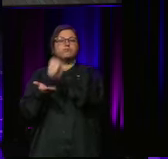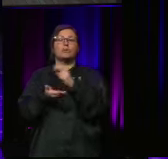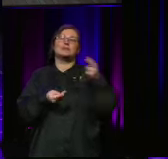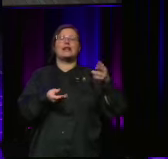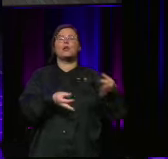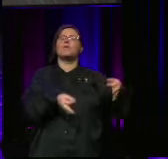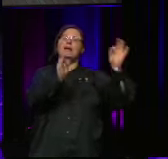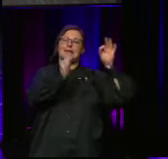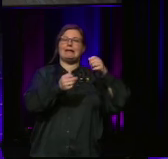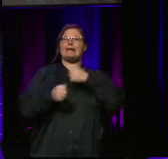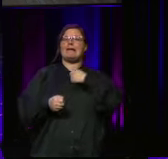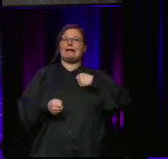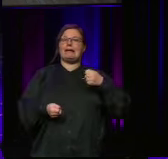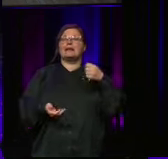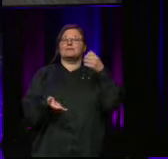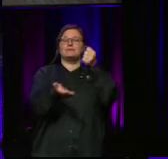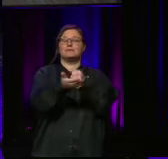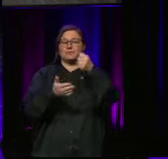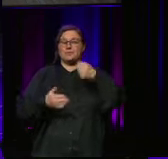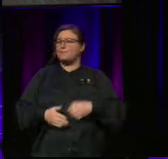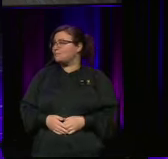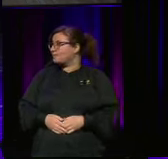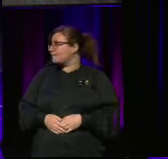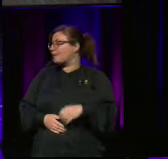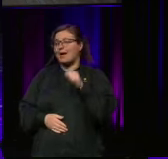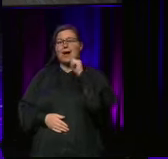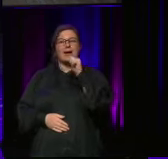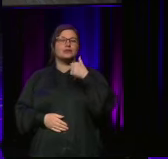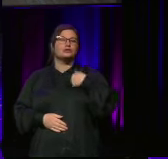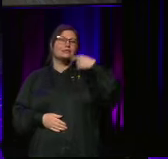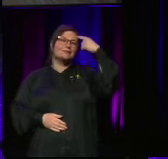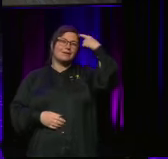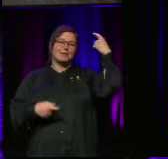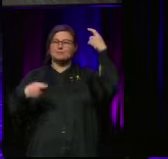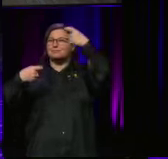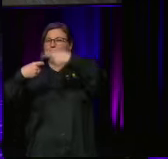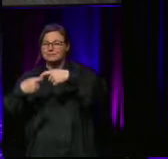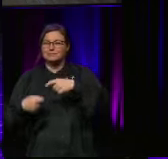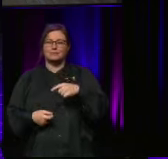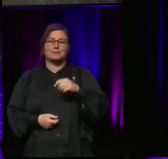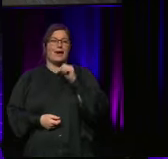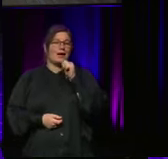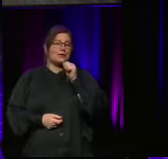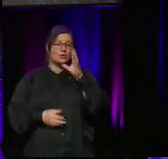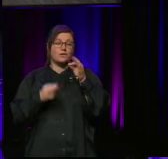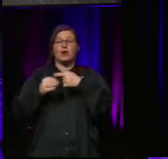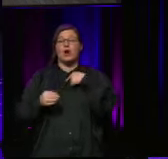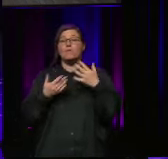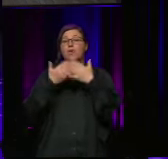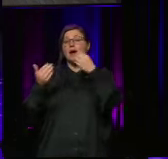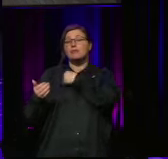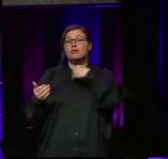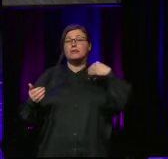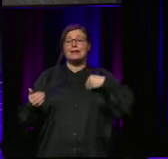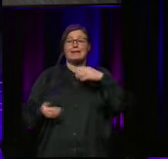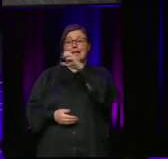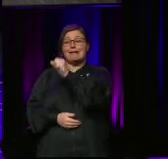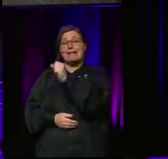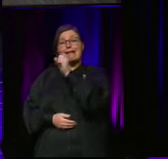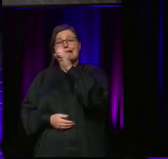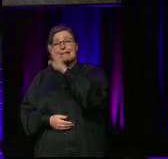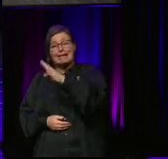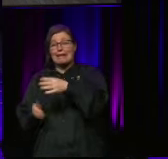förslag. Stellan, jag tänkte på en annan sak. Ja. Alltså, vi har ju en lång rad myndigheter också som leds av generaldirektörer eller